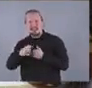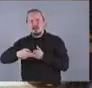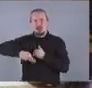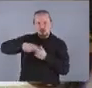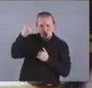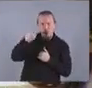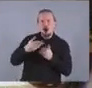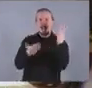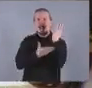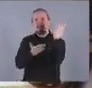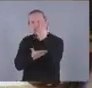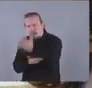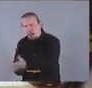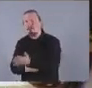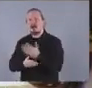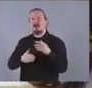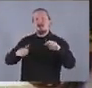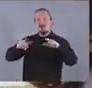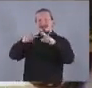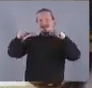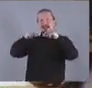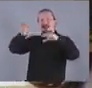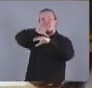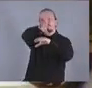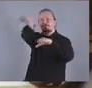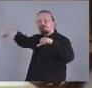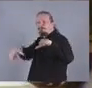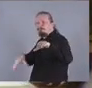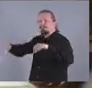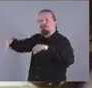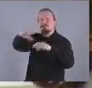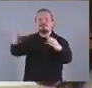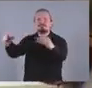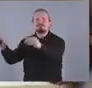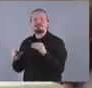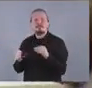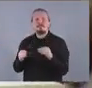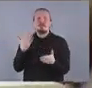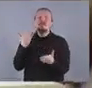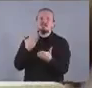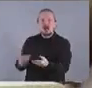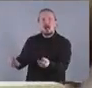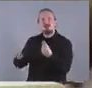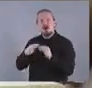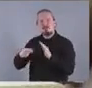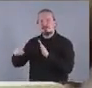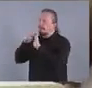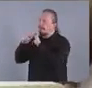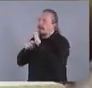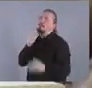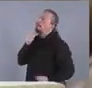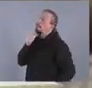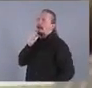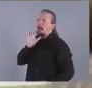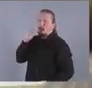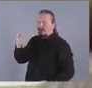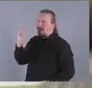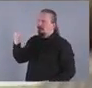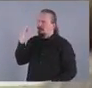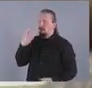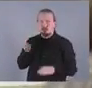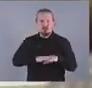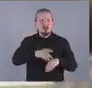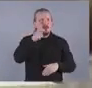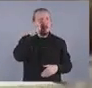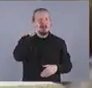d'arbres, la zone tampon. La zone tampon constituerait des obstacles au classement, ce que contredisent les experts